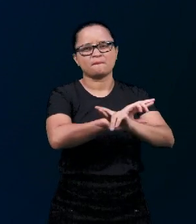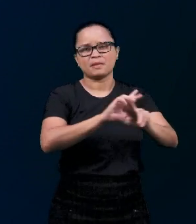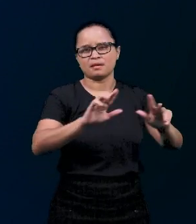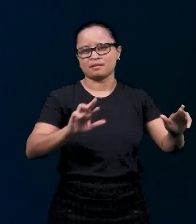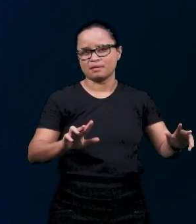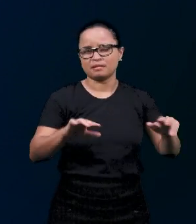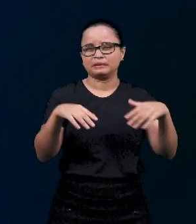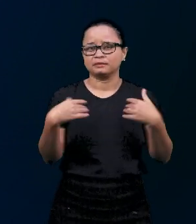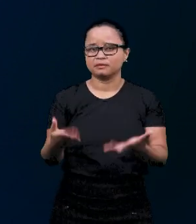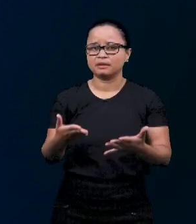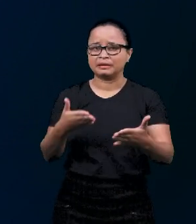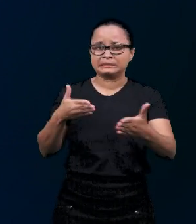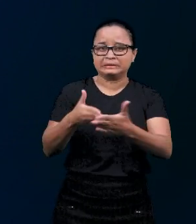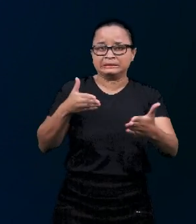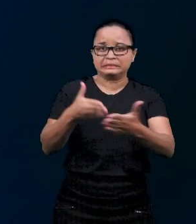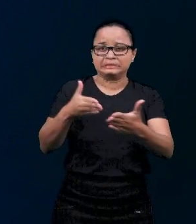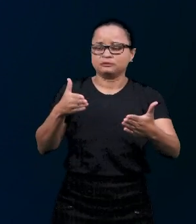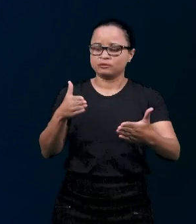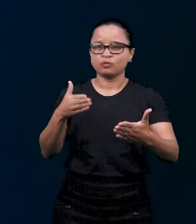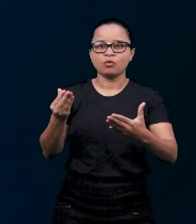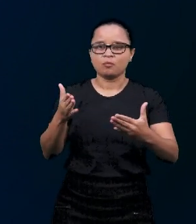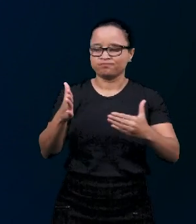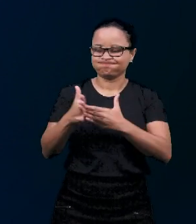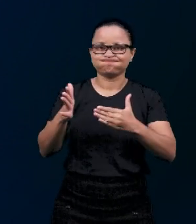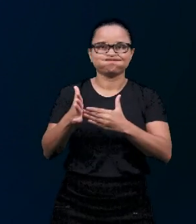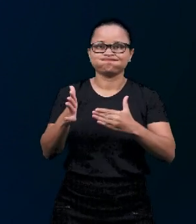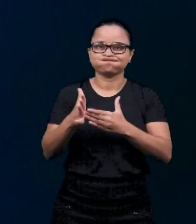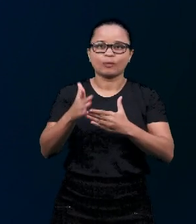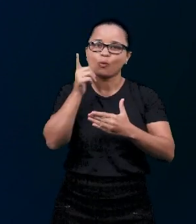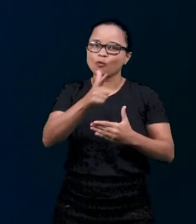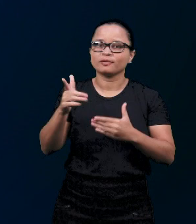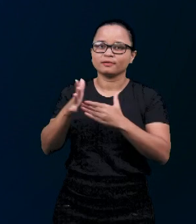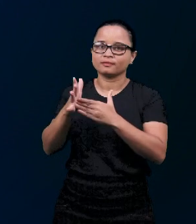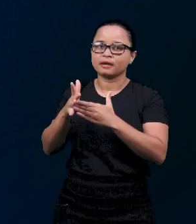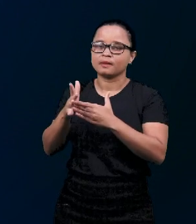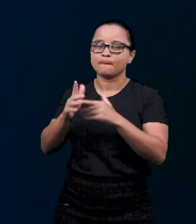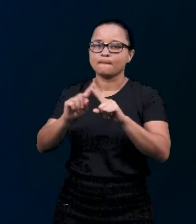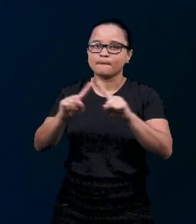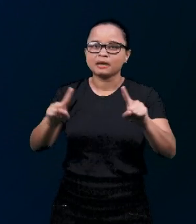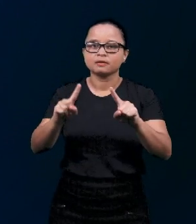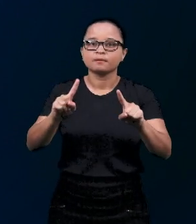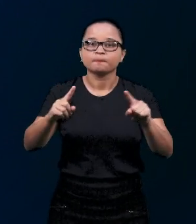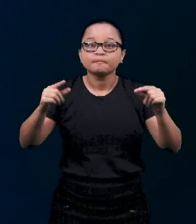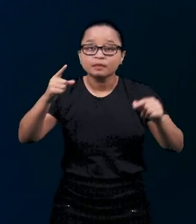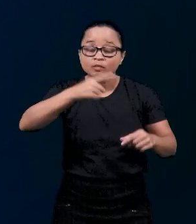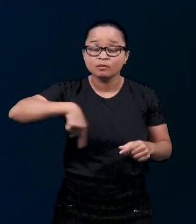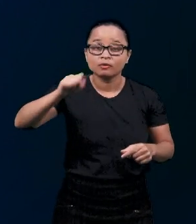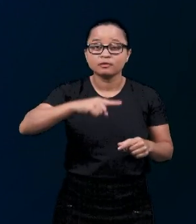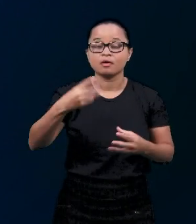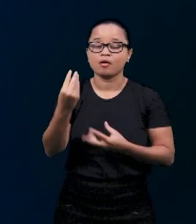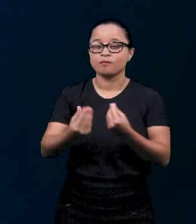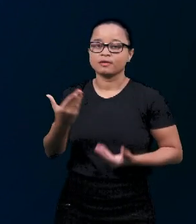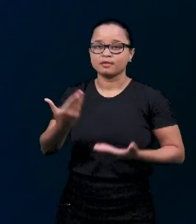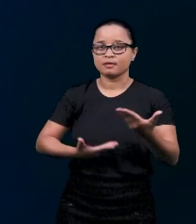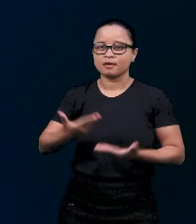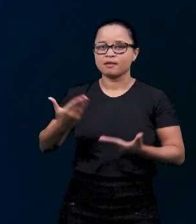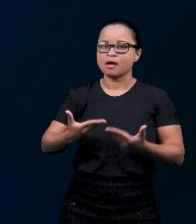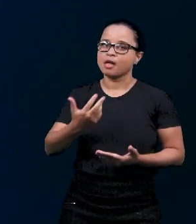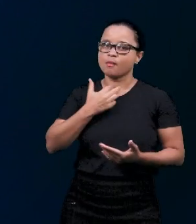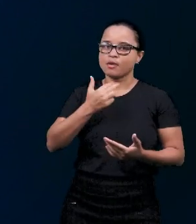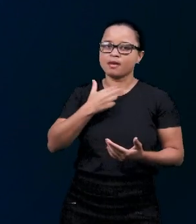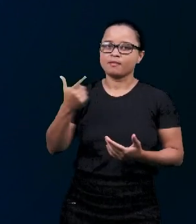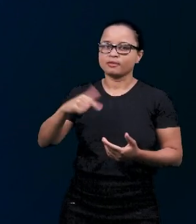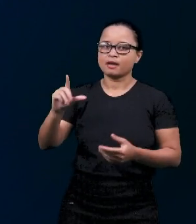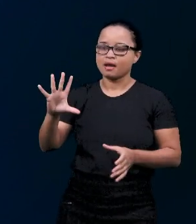Mes frères, nous comme Église, nous ne pouvons pas permettre que cela se passe parmi nous. Nous devons être toujours affermis sur la parole du